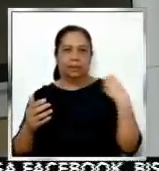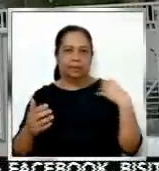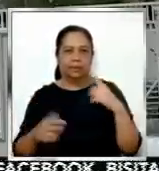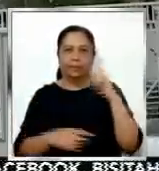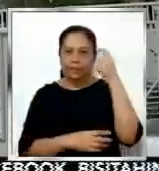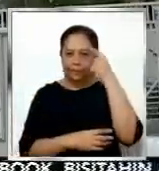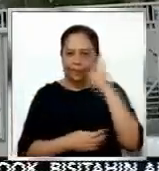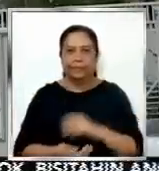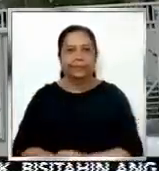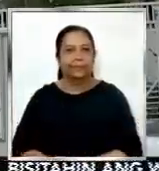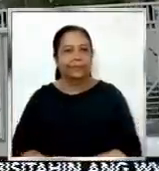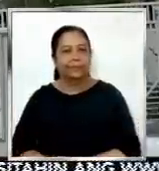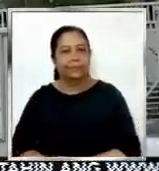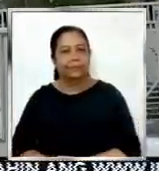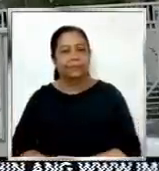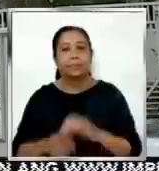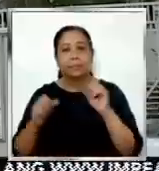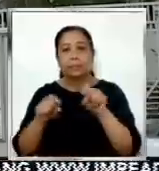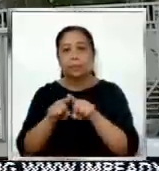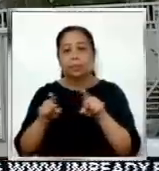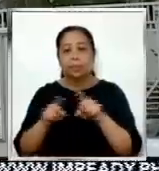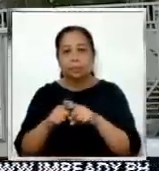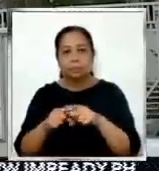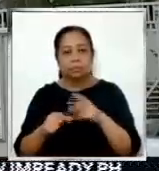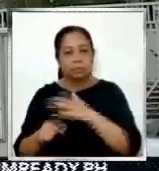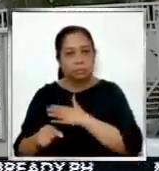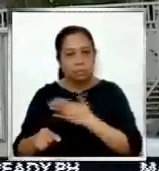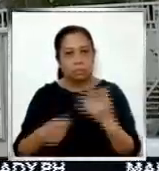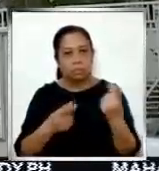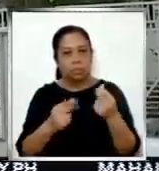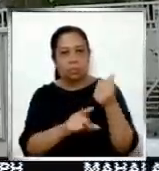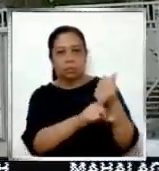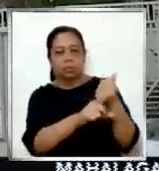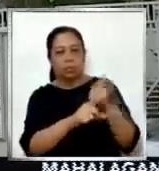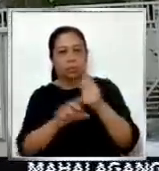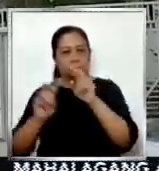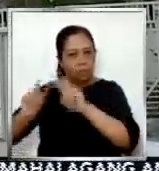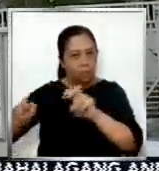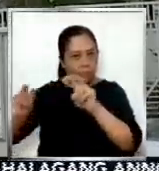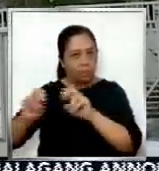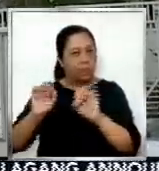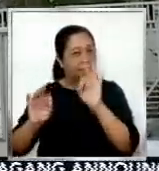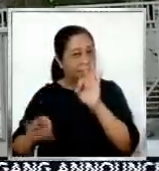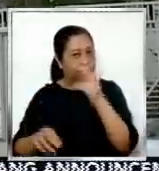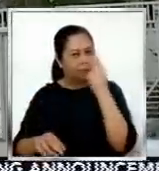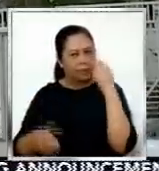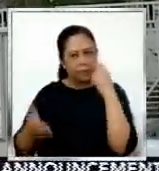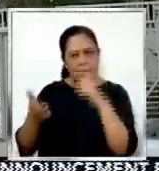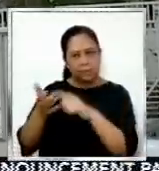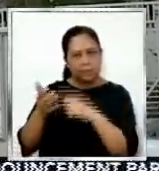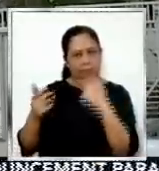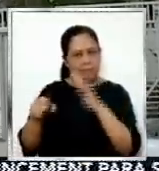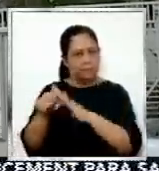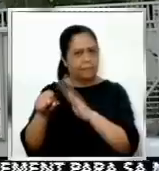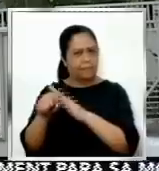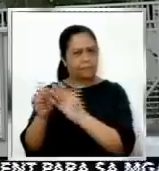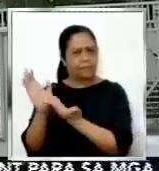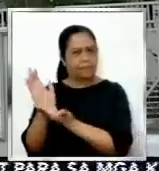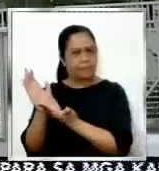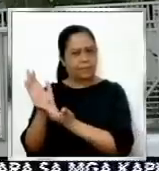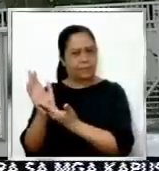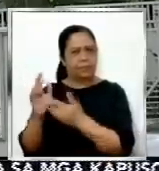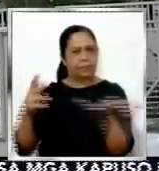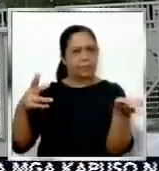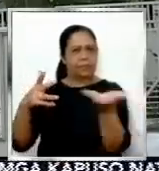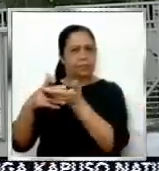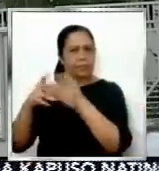gobyerno. Pwede rin ito magkusa na magsagawa ng sariling imbestigasyon kapag nakita nito may sapat na basihan para kasuhan ang